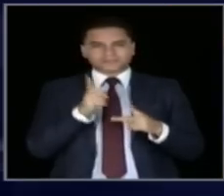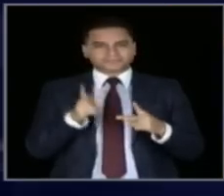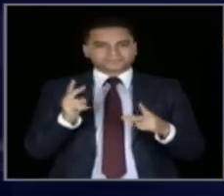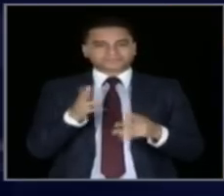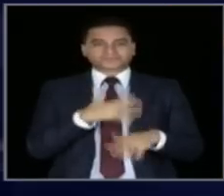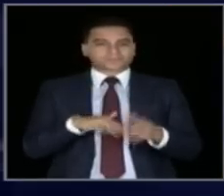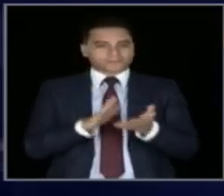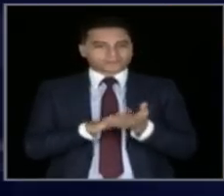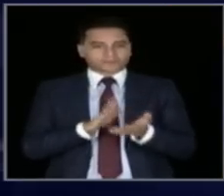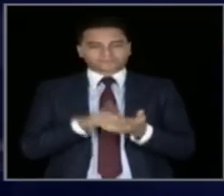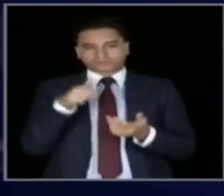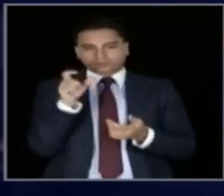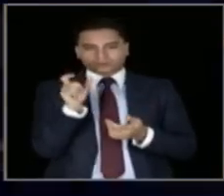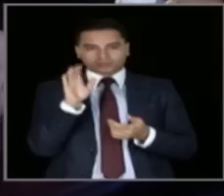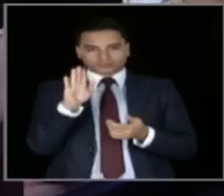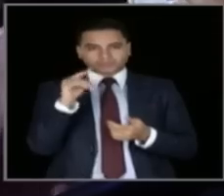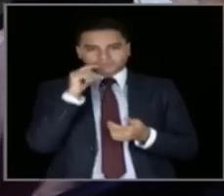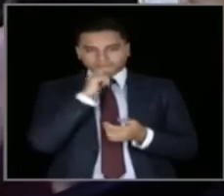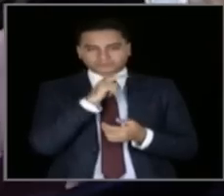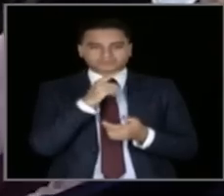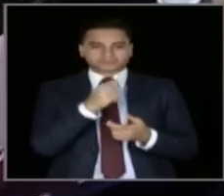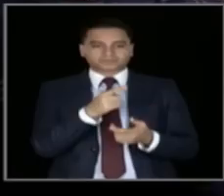كلنا أنس جابر،